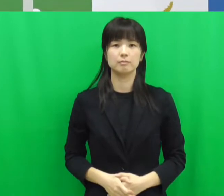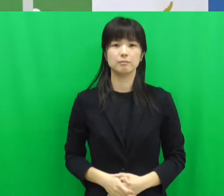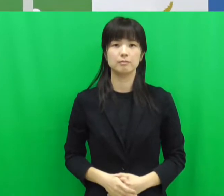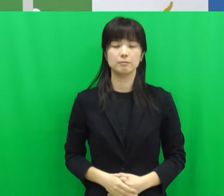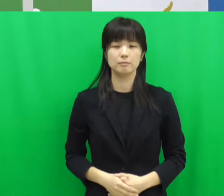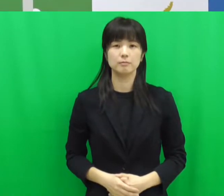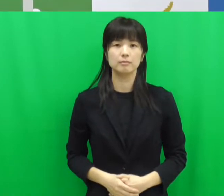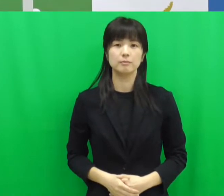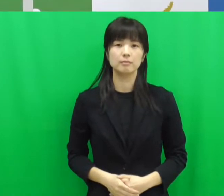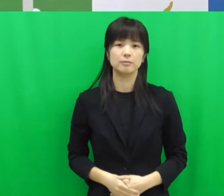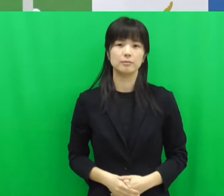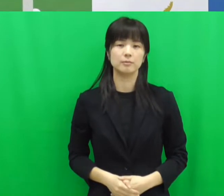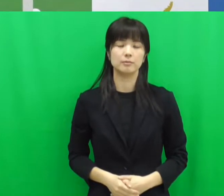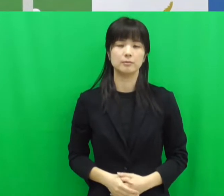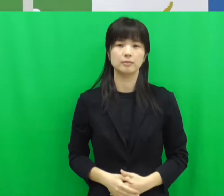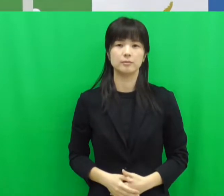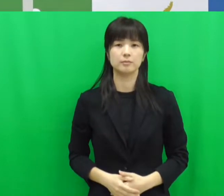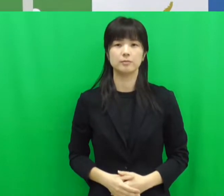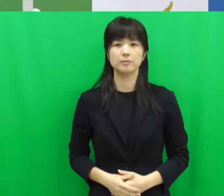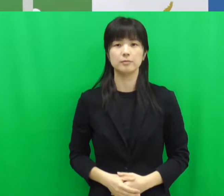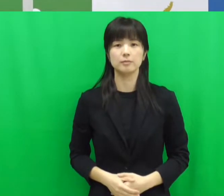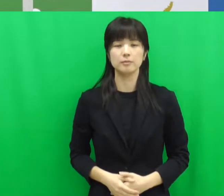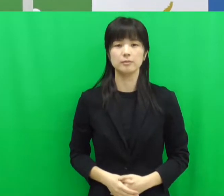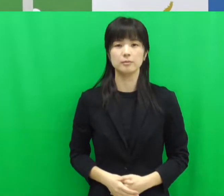はい、どうぞ。